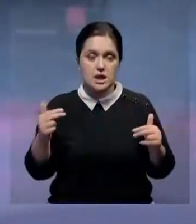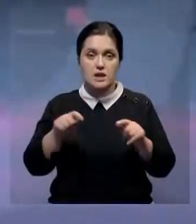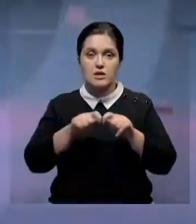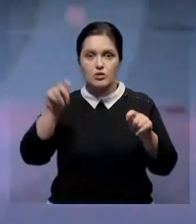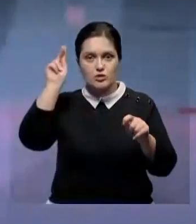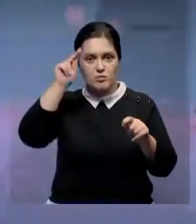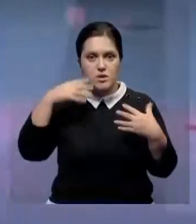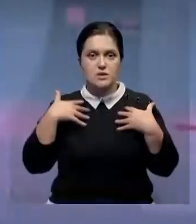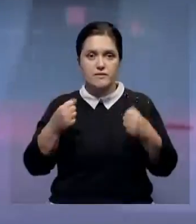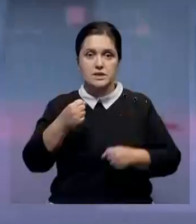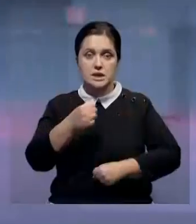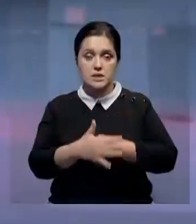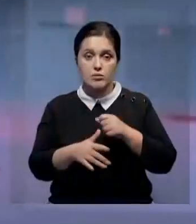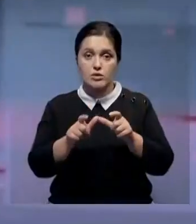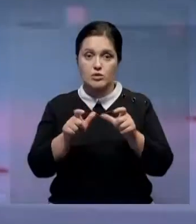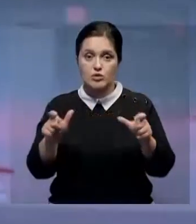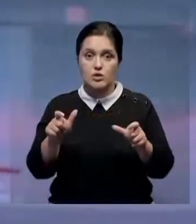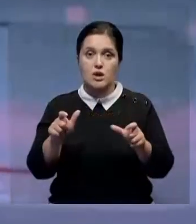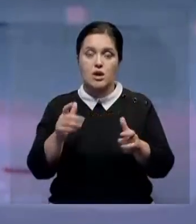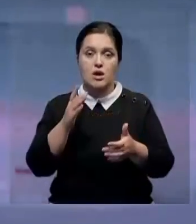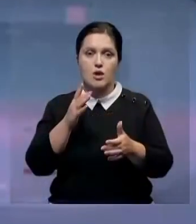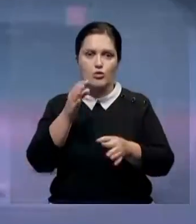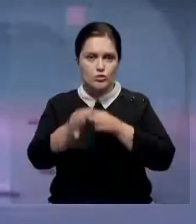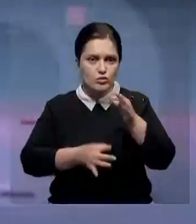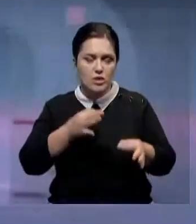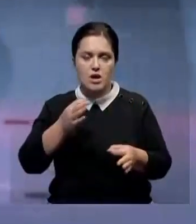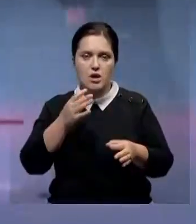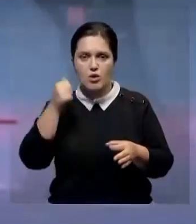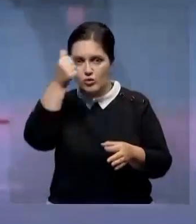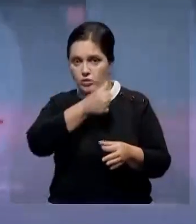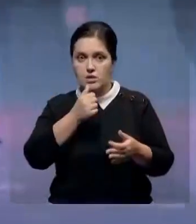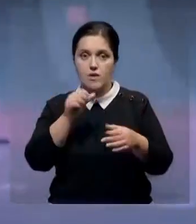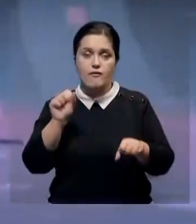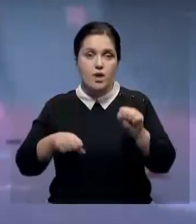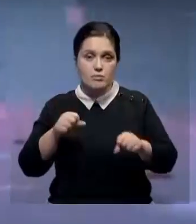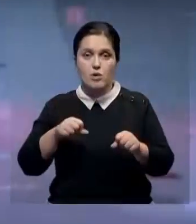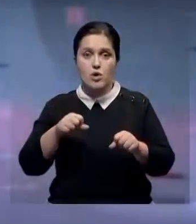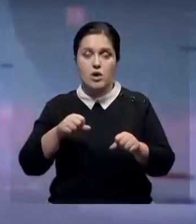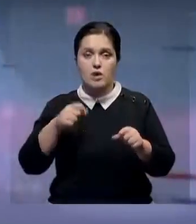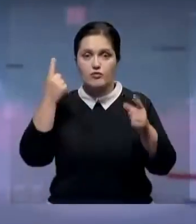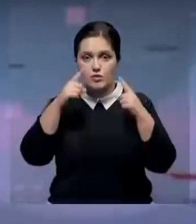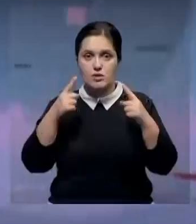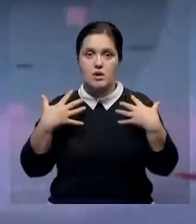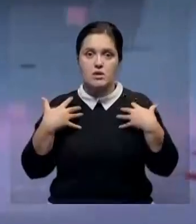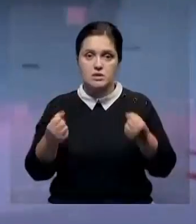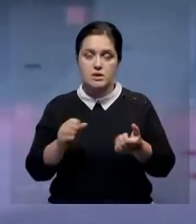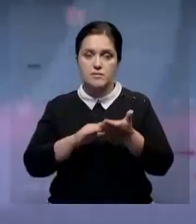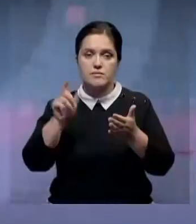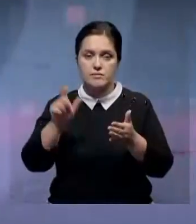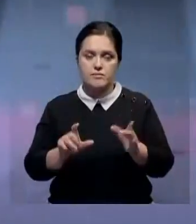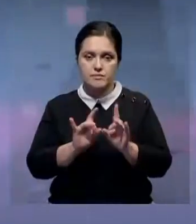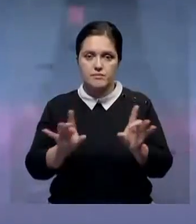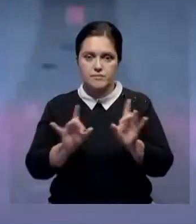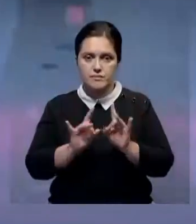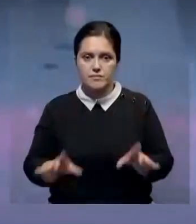резиденции открыли учебно-оздоровительный центр. Теперь у школьников круглый год есть возможность заниматься творчеством и поправлять здоровье. Мои коллеги